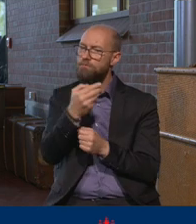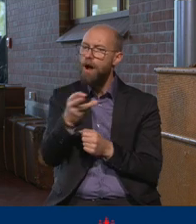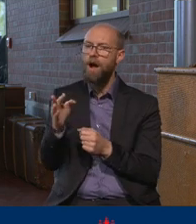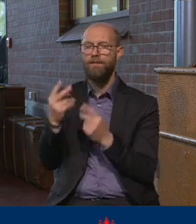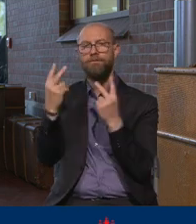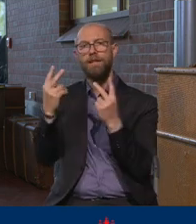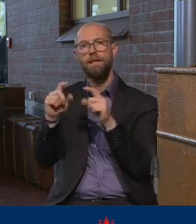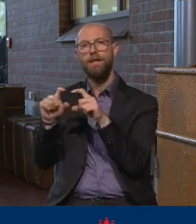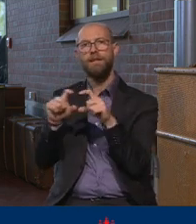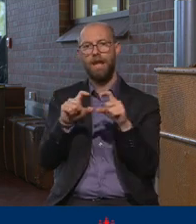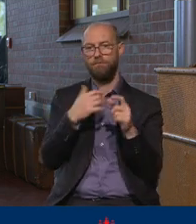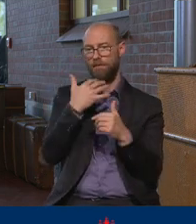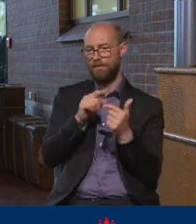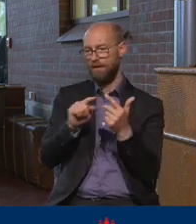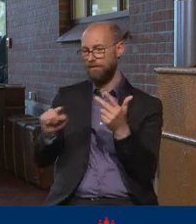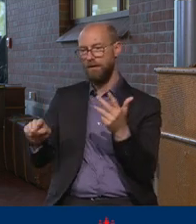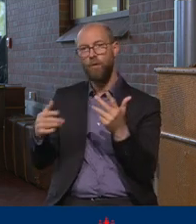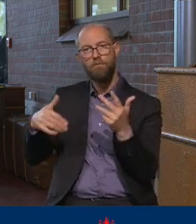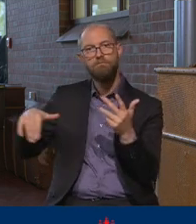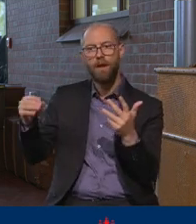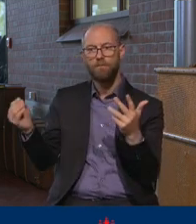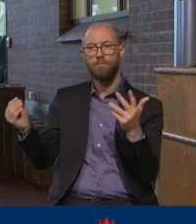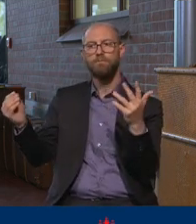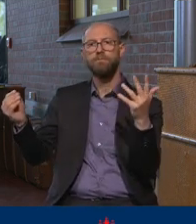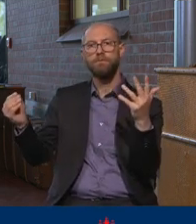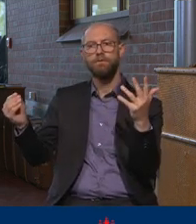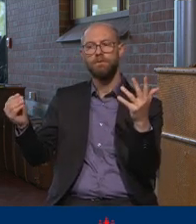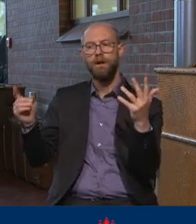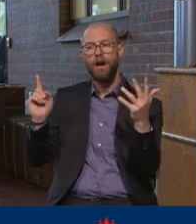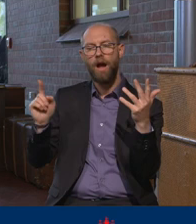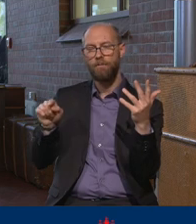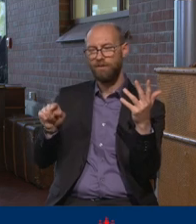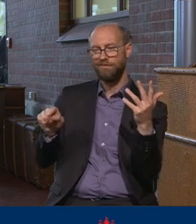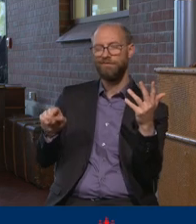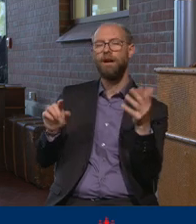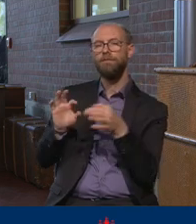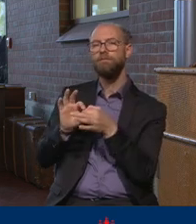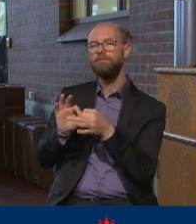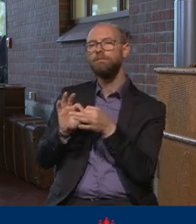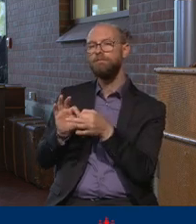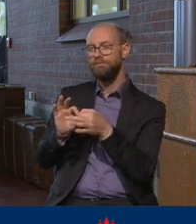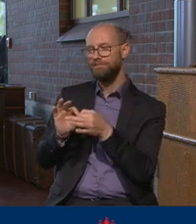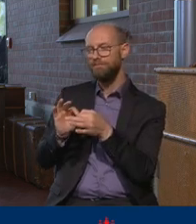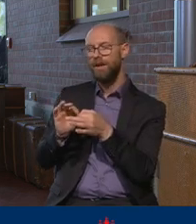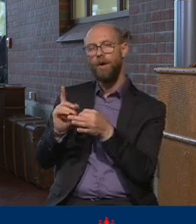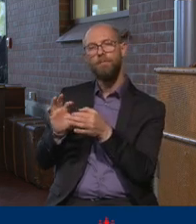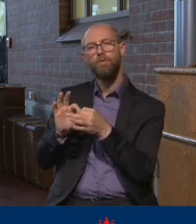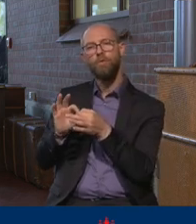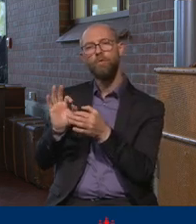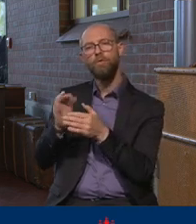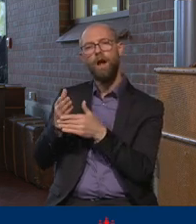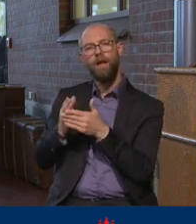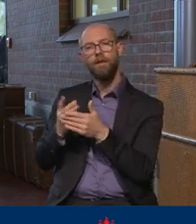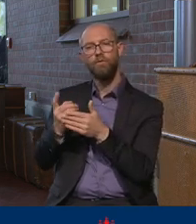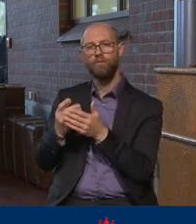nennen und wenn man diese letzteren benennen dann geht es ja auch immer um den sozusagen guten anteil